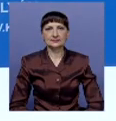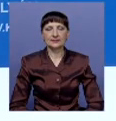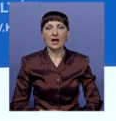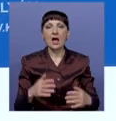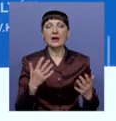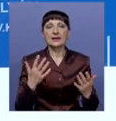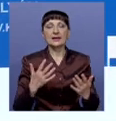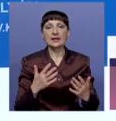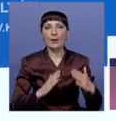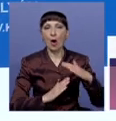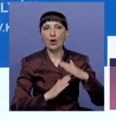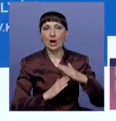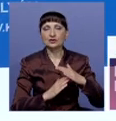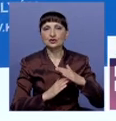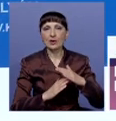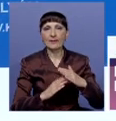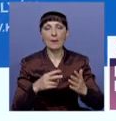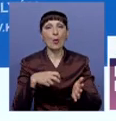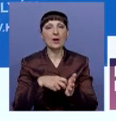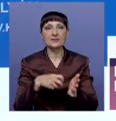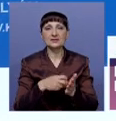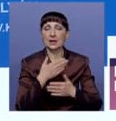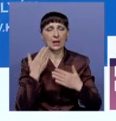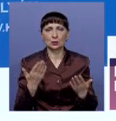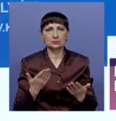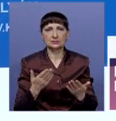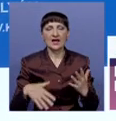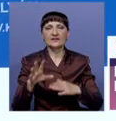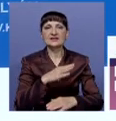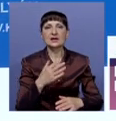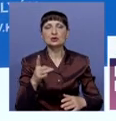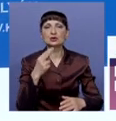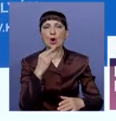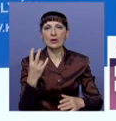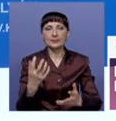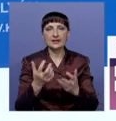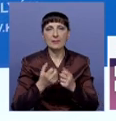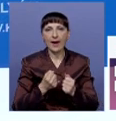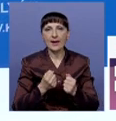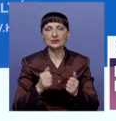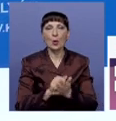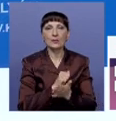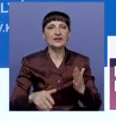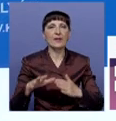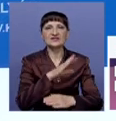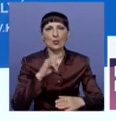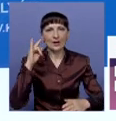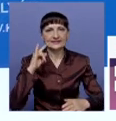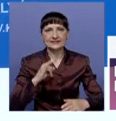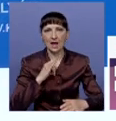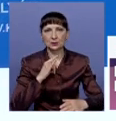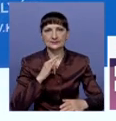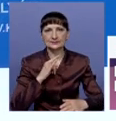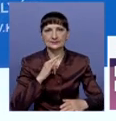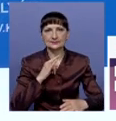Какие-либо ограничений по прописке нету. Во всех 5 ЦОНах принимают документы по всей республике.